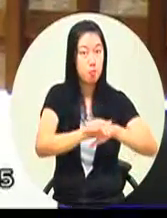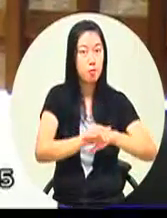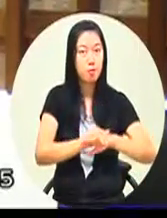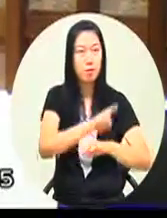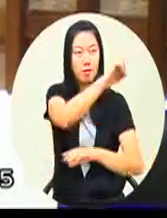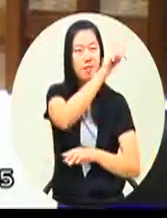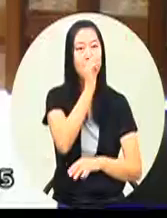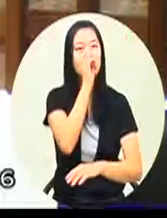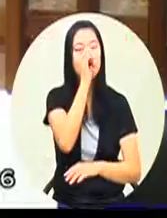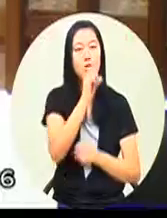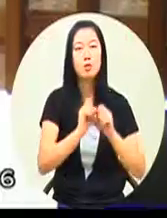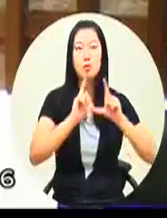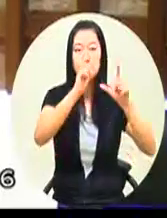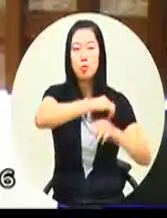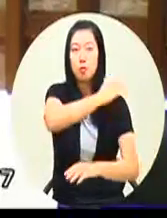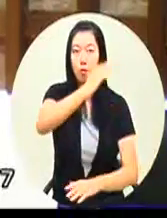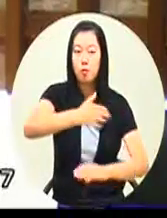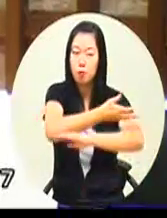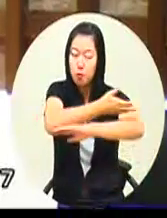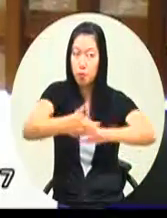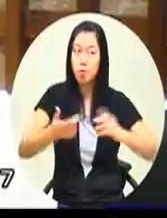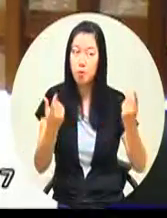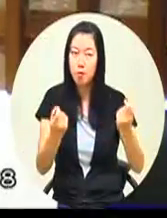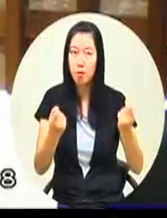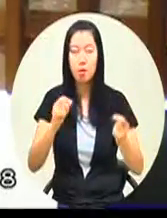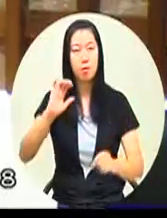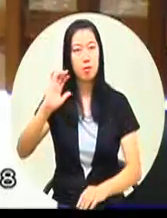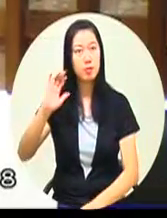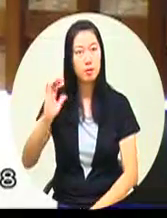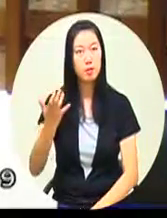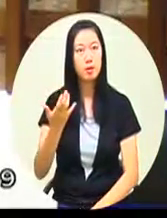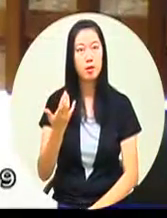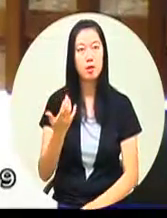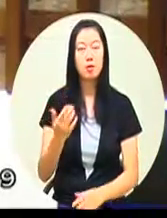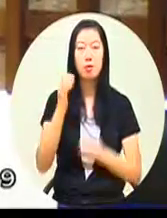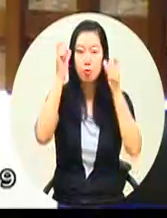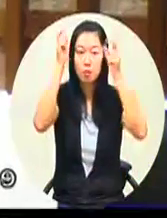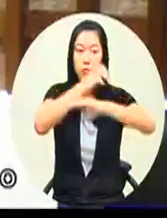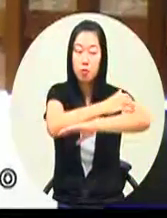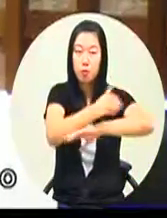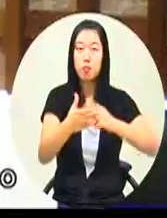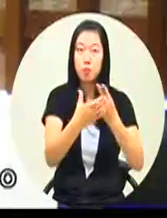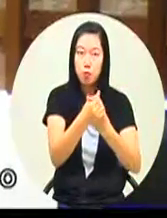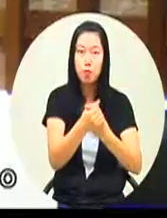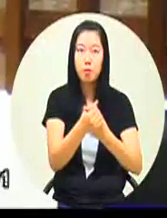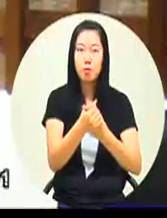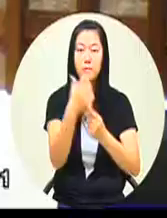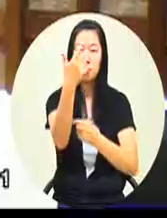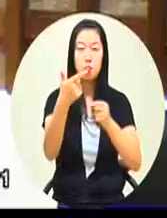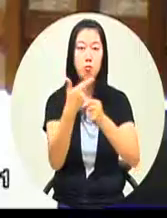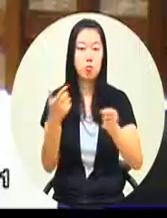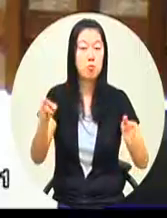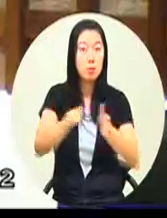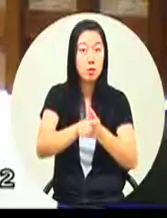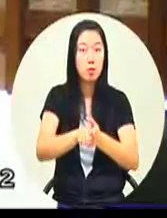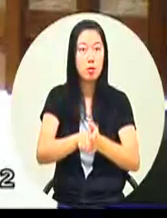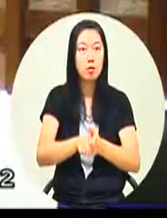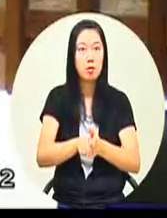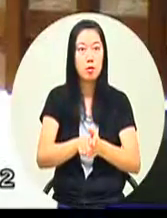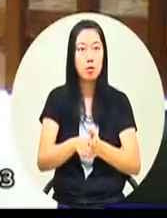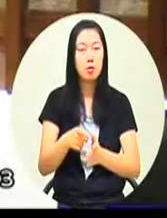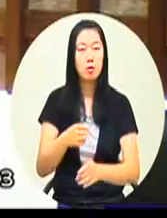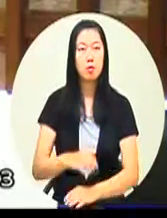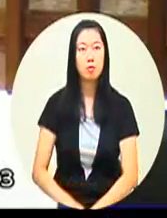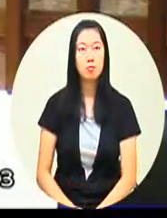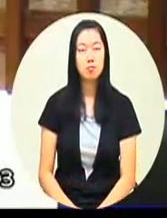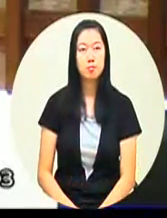一档来完成这条工课啦。但是会使讲合并这六档来啦吼，这六档来啊，会